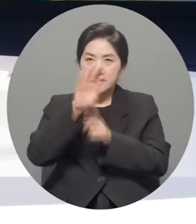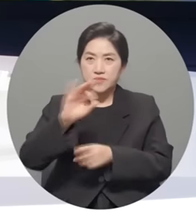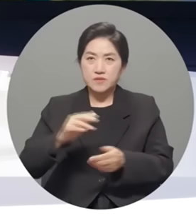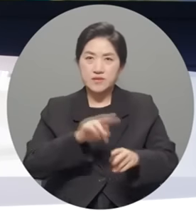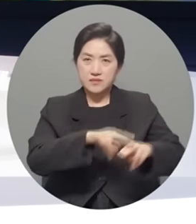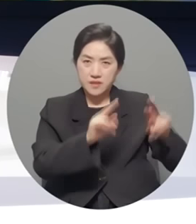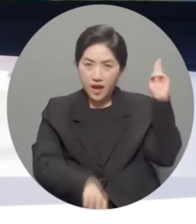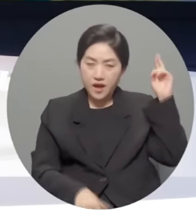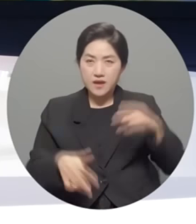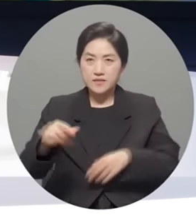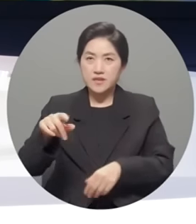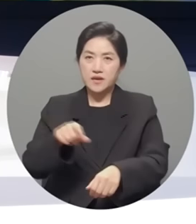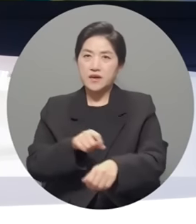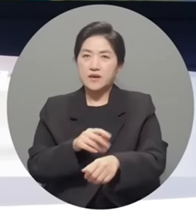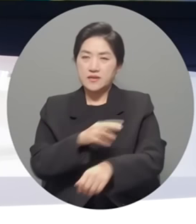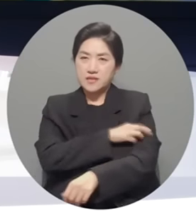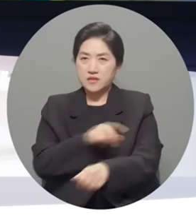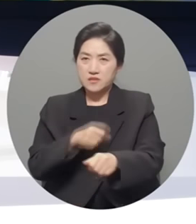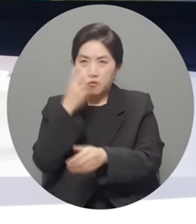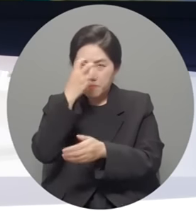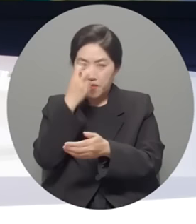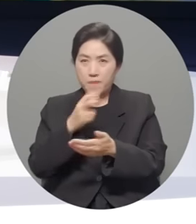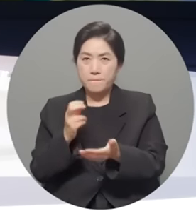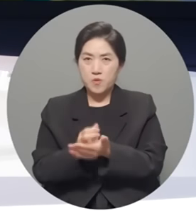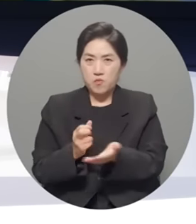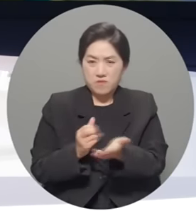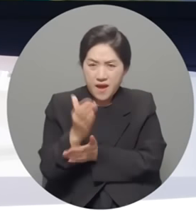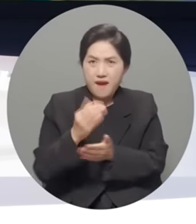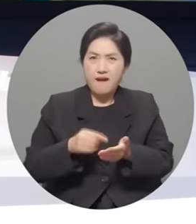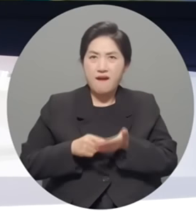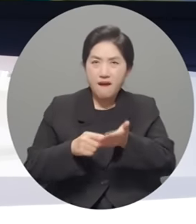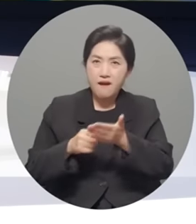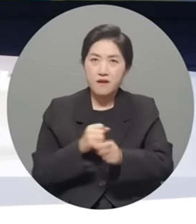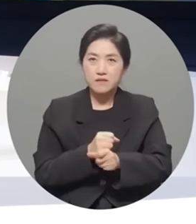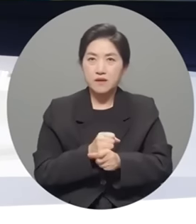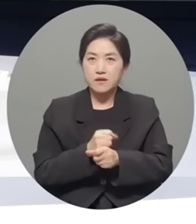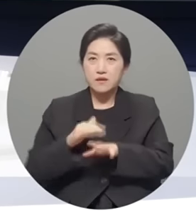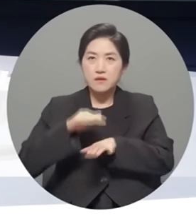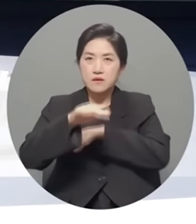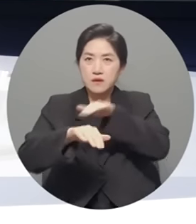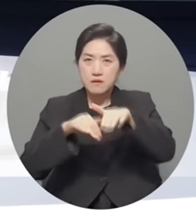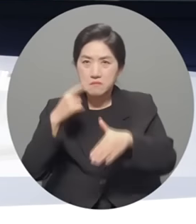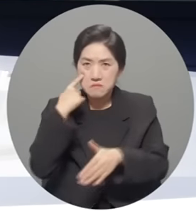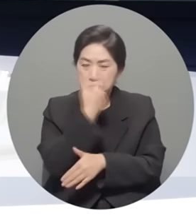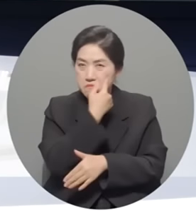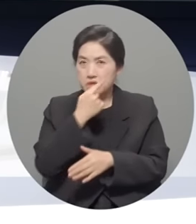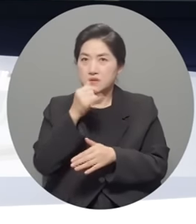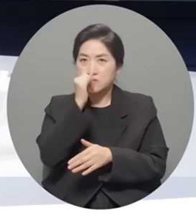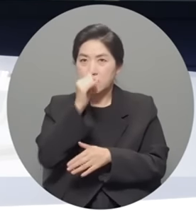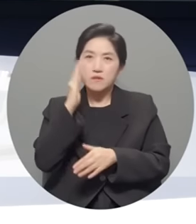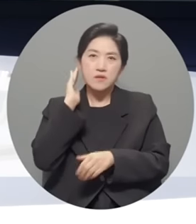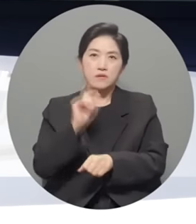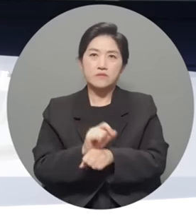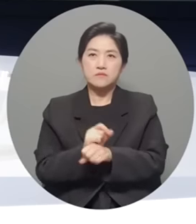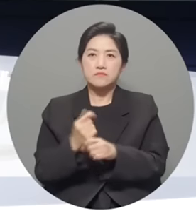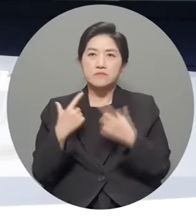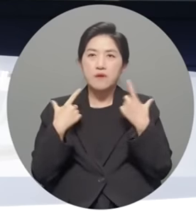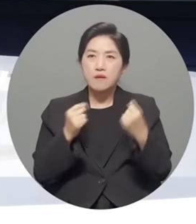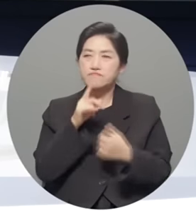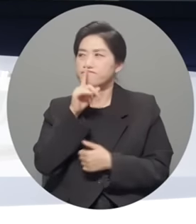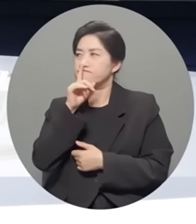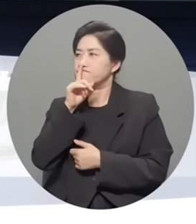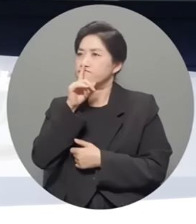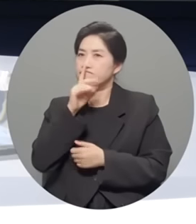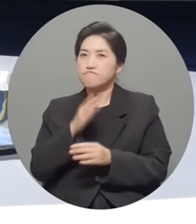최상병 특검법 통과를 촉구하는 압박 수위가 올라가는 가운데 개입 정황이 속속 드러나고 있는 대통령실은 여전히 말을 아끼고